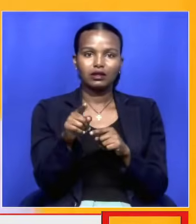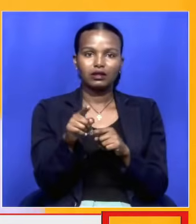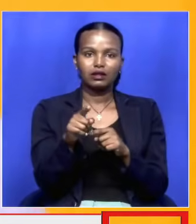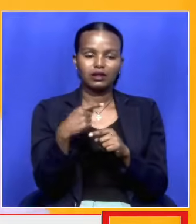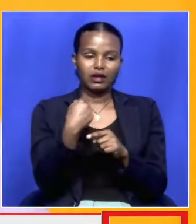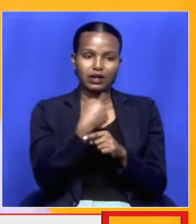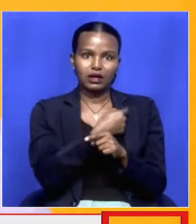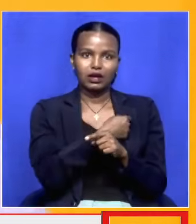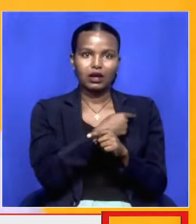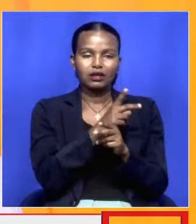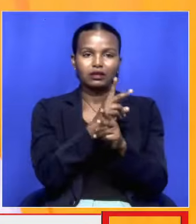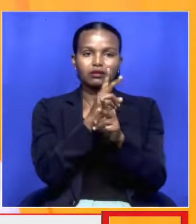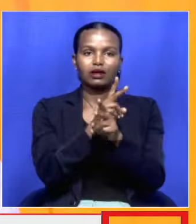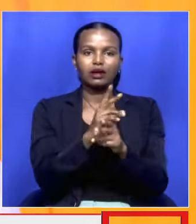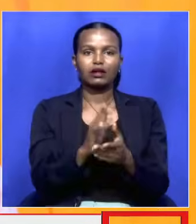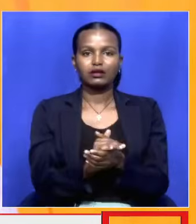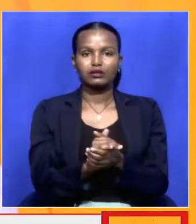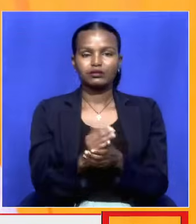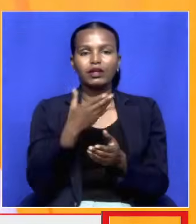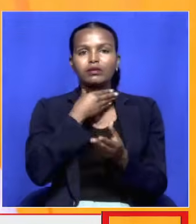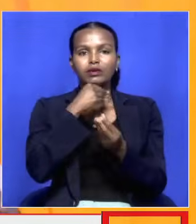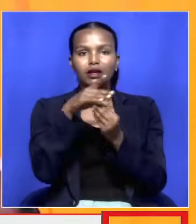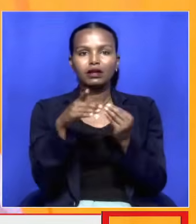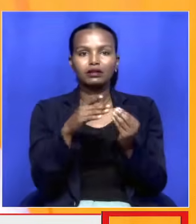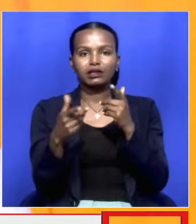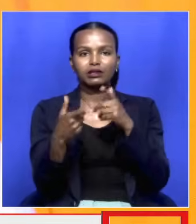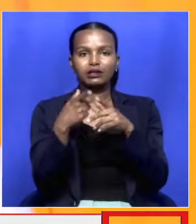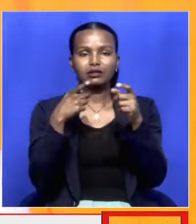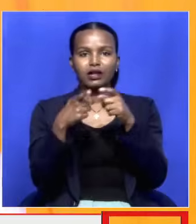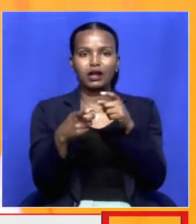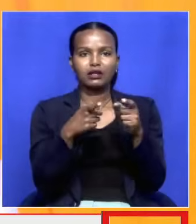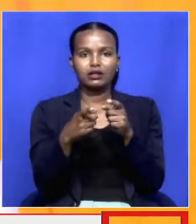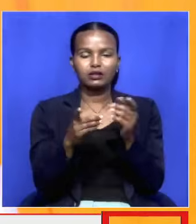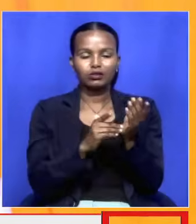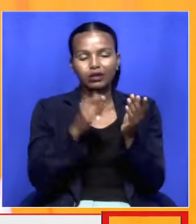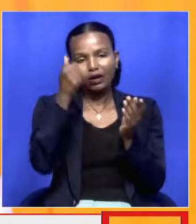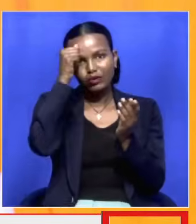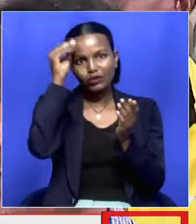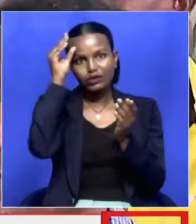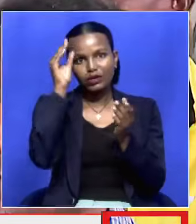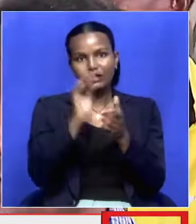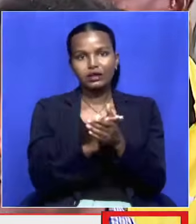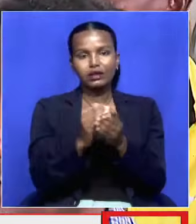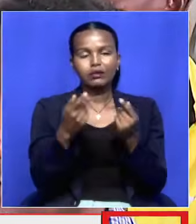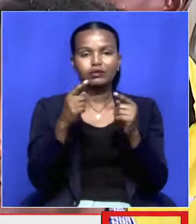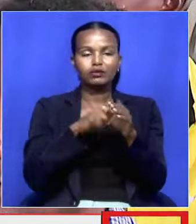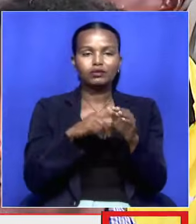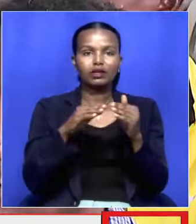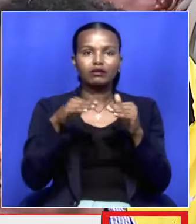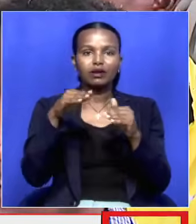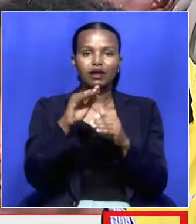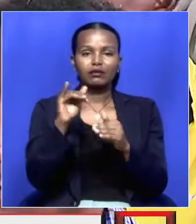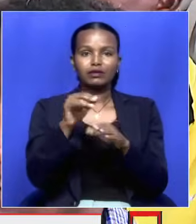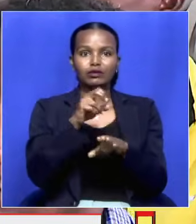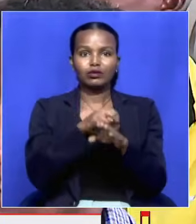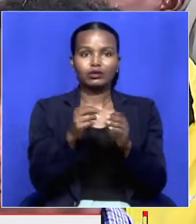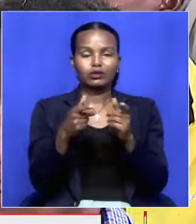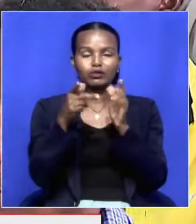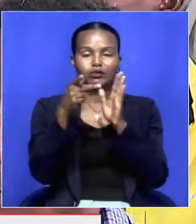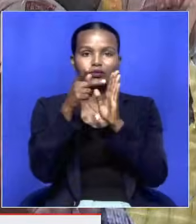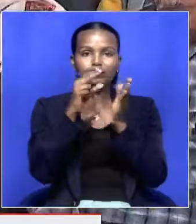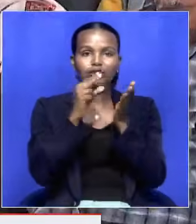ከኛ ይጠበቃል። የአማራ ክልል ምክትል ርዕሰ መስተዳድር ዶክተር አብዱ ሁሴን ከመቼውም ጊዜ በላይ በዚህ ወቅት ግዙፍ